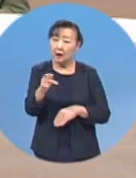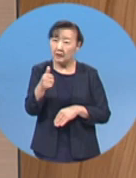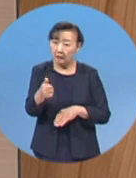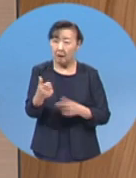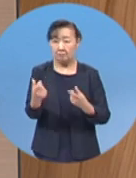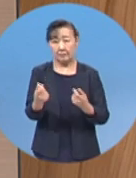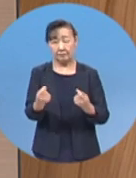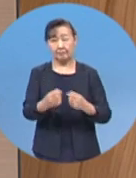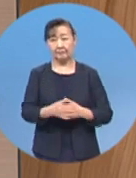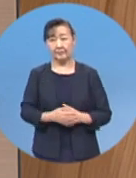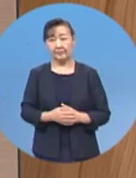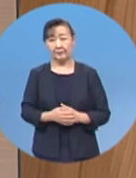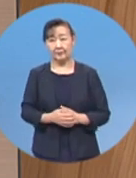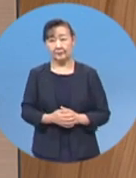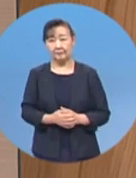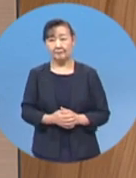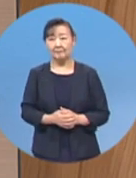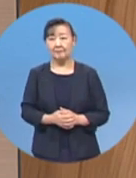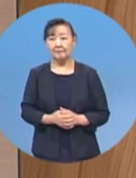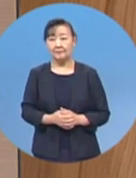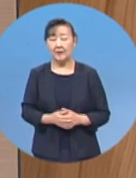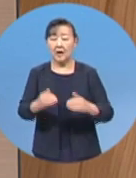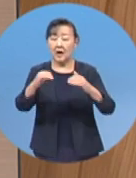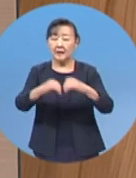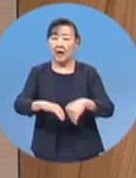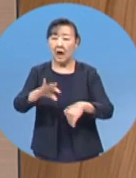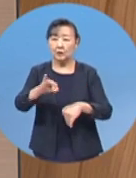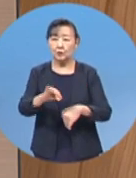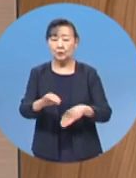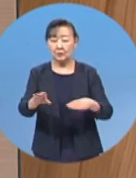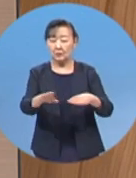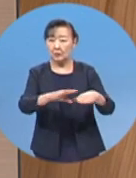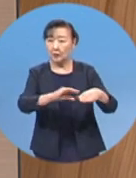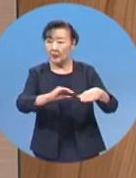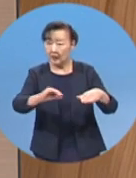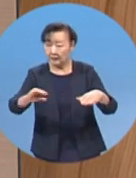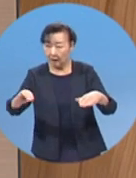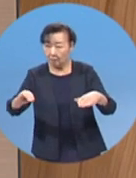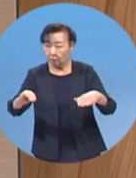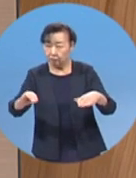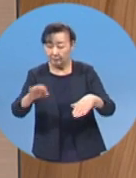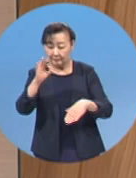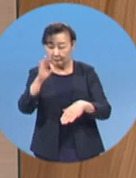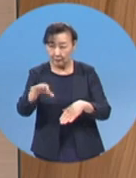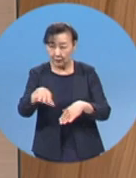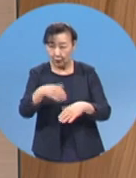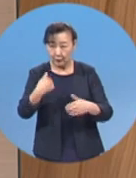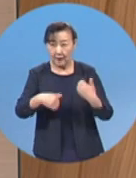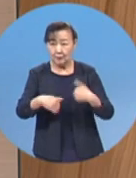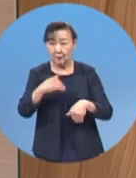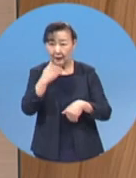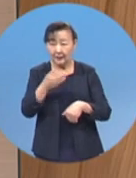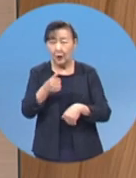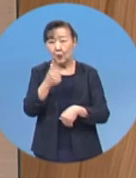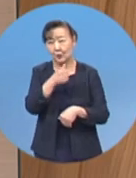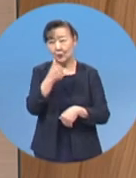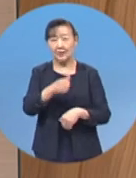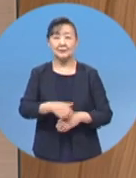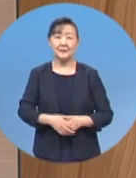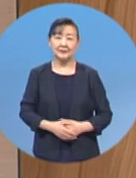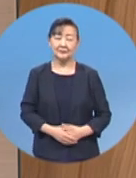い、2つ目のスポットは八つ干潟です。八つ干潟の見どころや楽しみ方をご紹介します